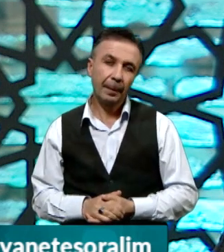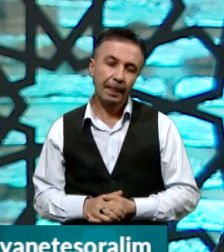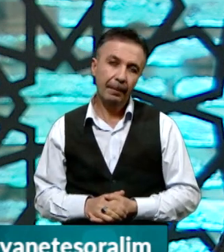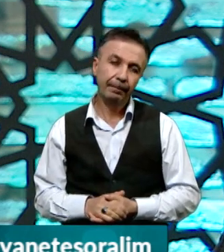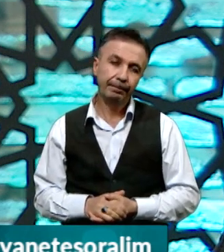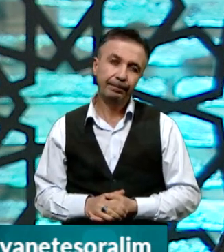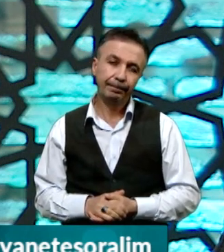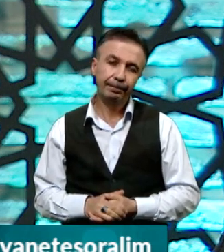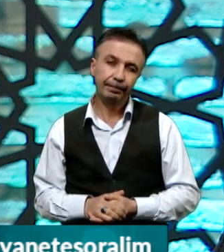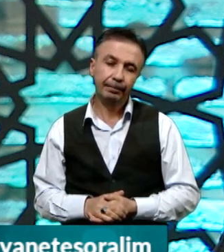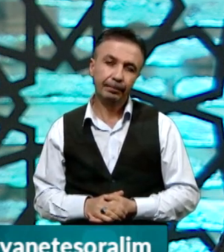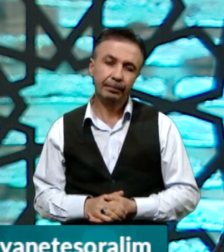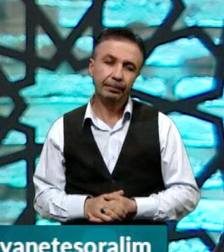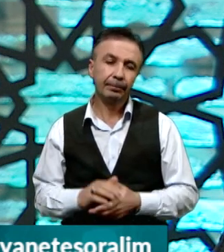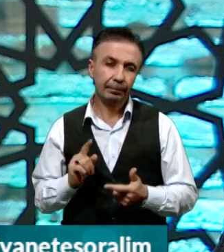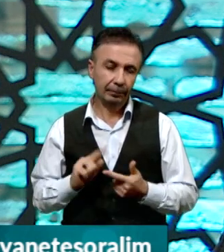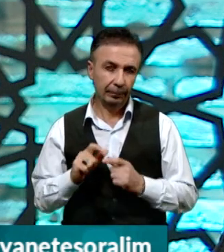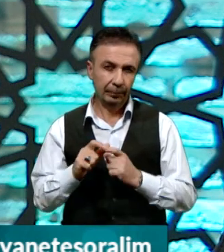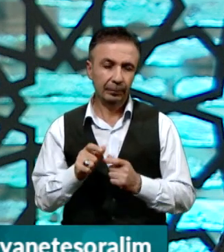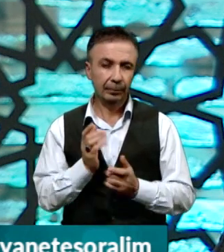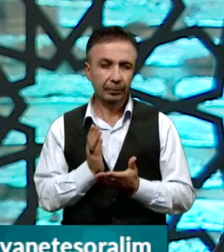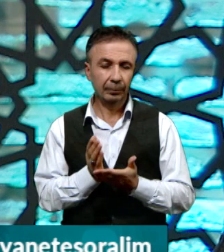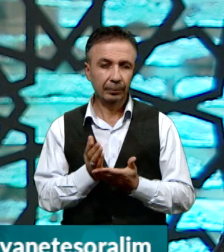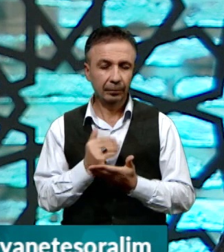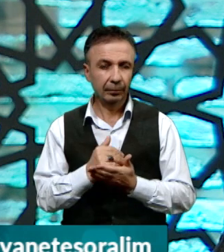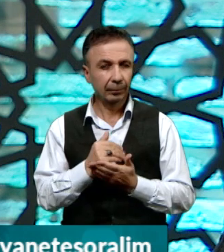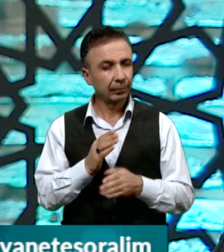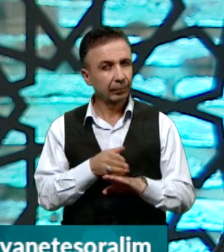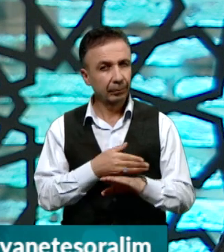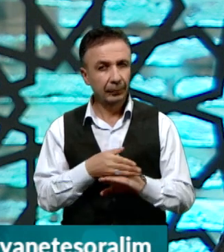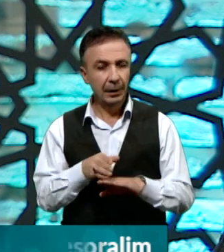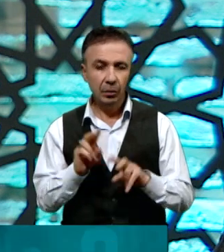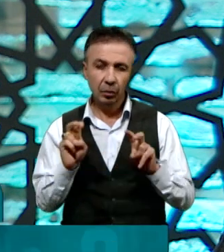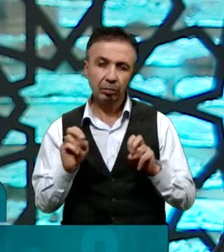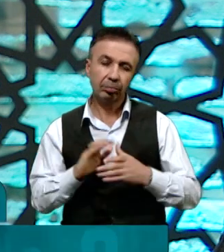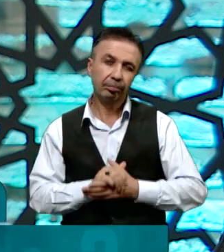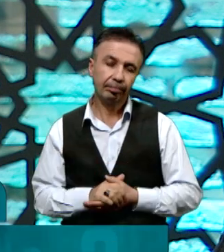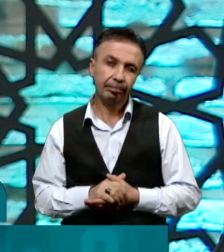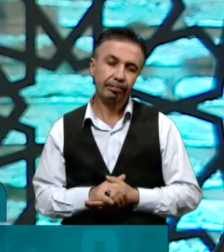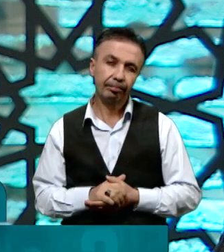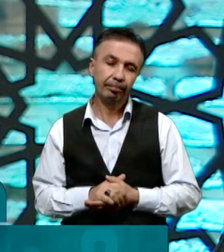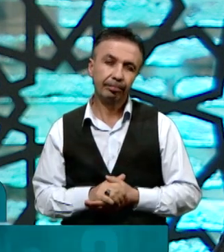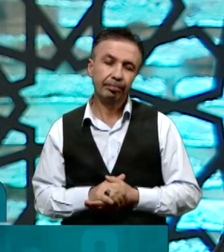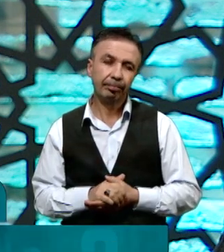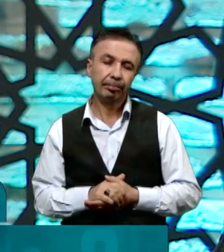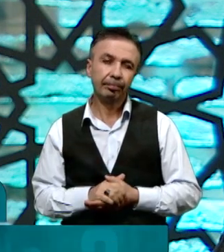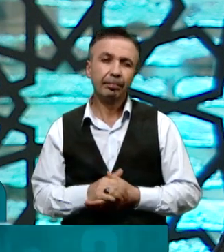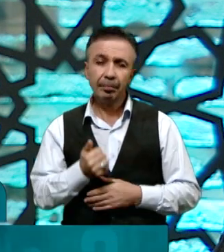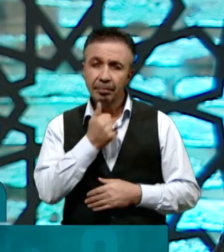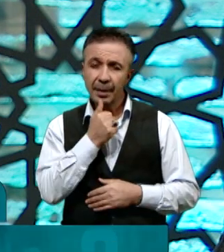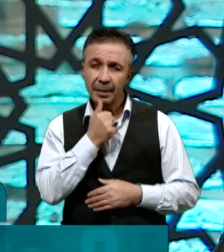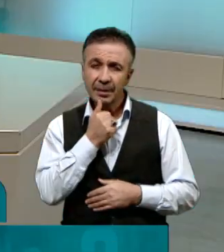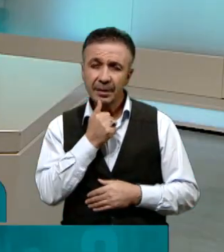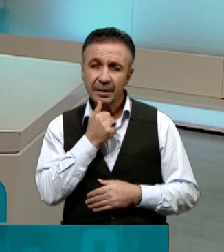Peki. İkinci sorusu biraz aslında miras konuları böyle telefonda ne kadar anlaşılır oluyor ben de biraz şüpheliyim ama babamızdan kalma